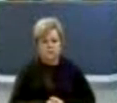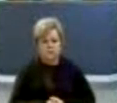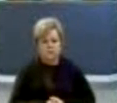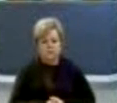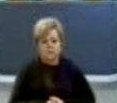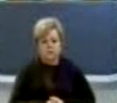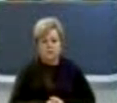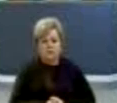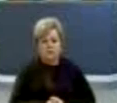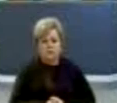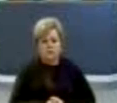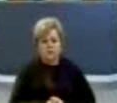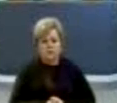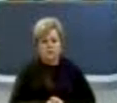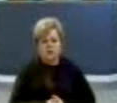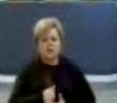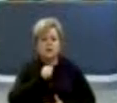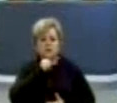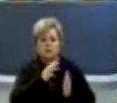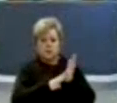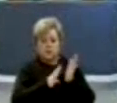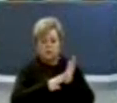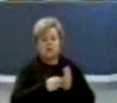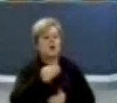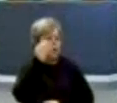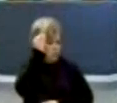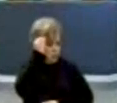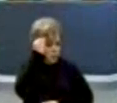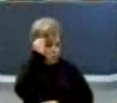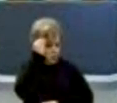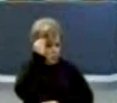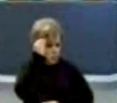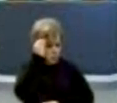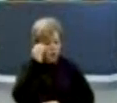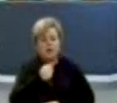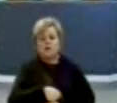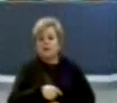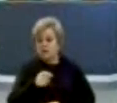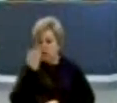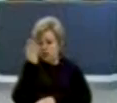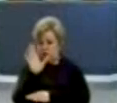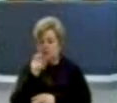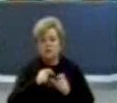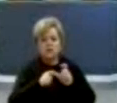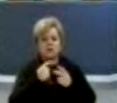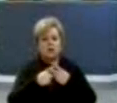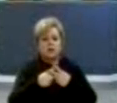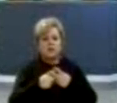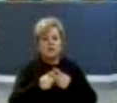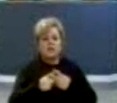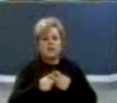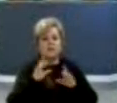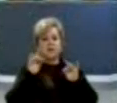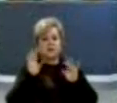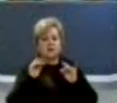ju kujtohet besoj, zoti Mustafa, do t'i kujtohet edhe zotit Shala që e kemi aty afër, që me 10 shtator